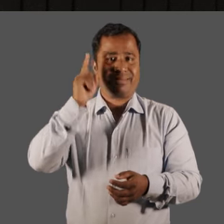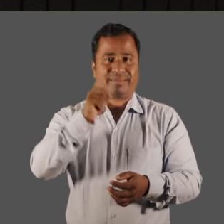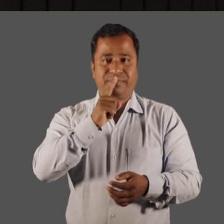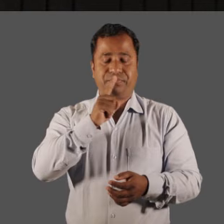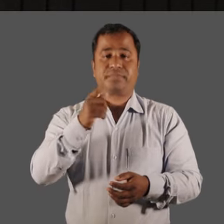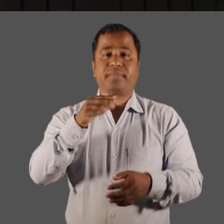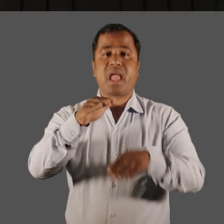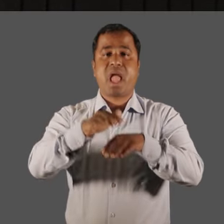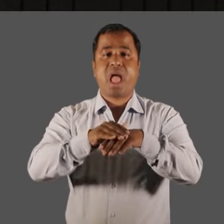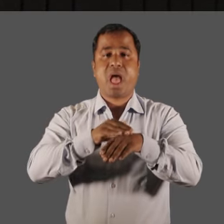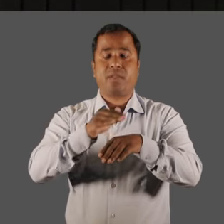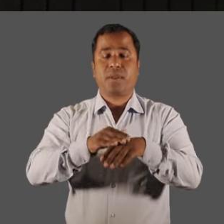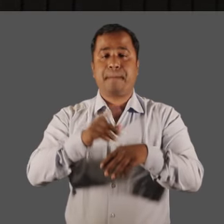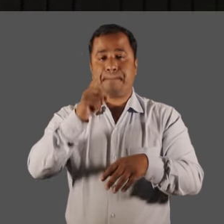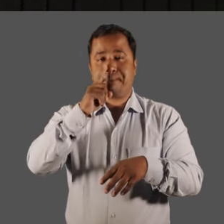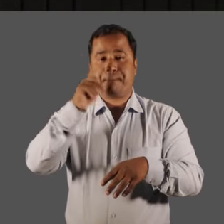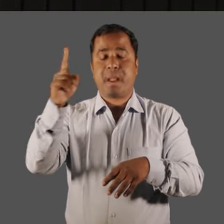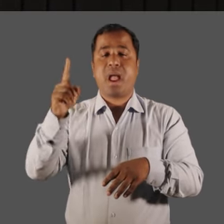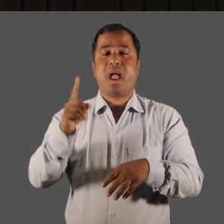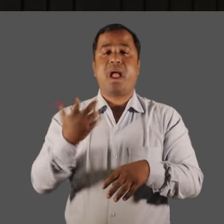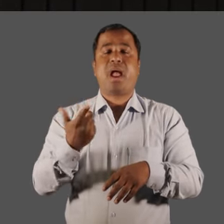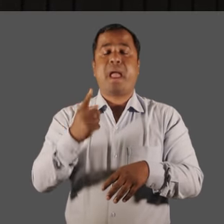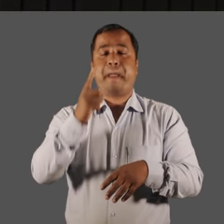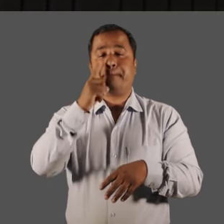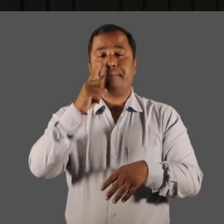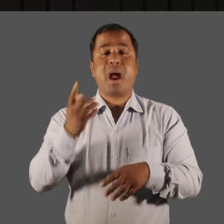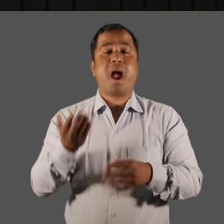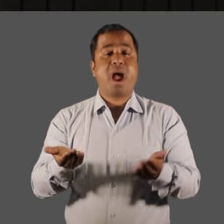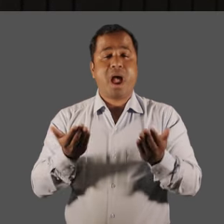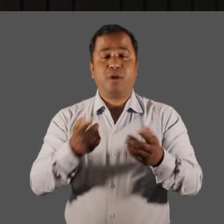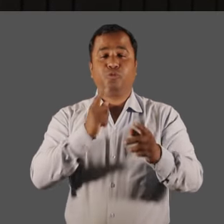ওই আদরের মা, মামুনি